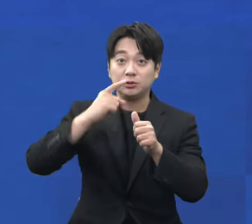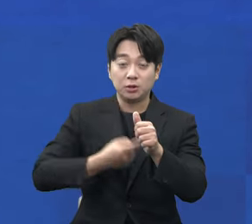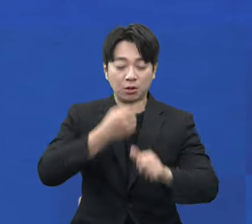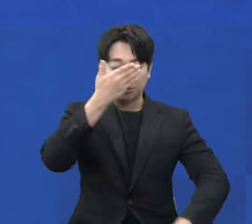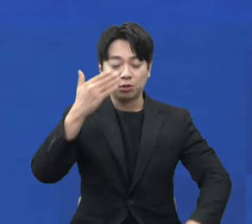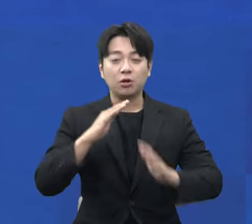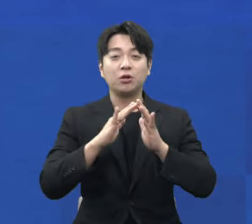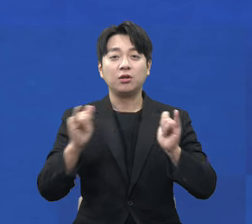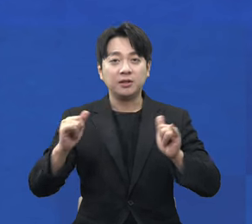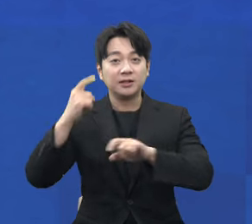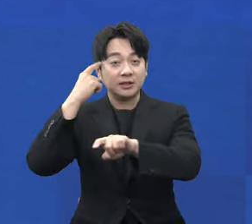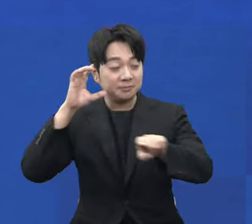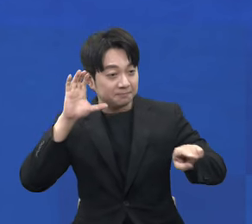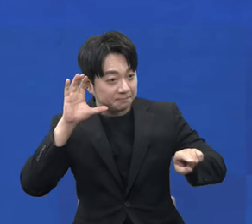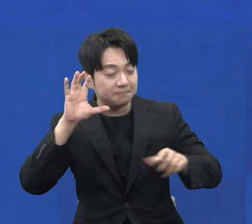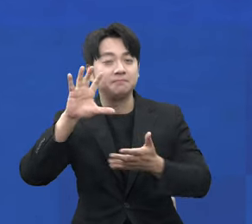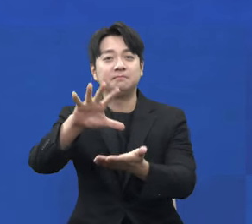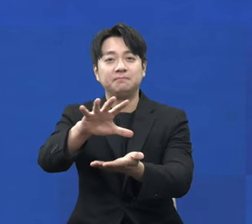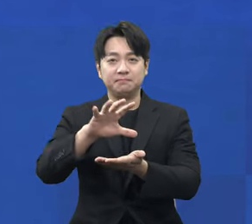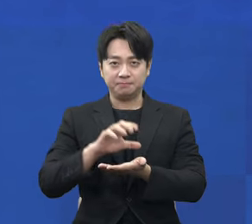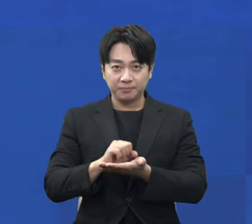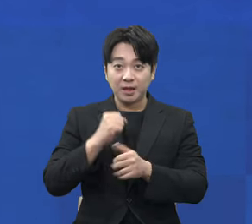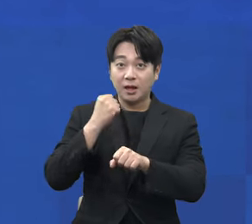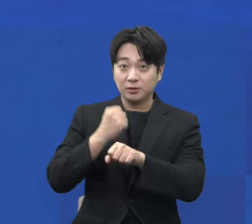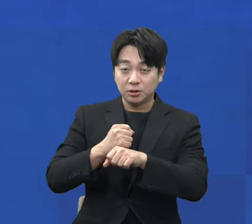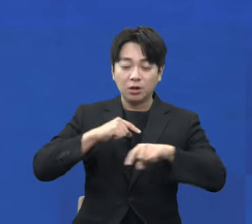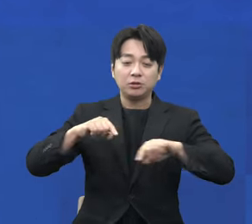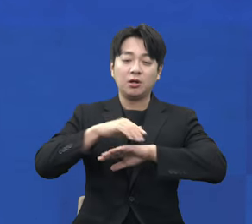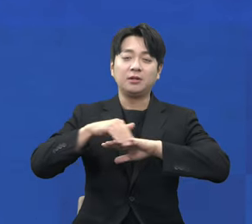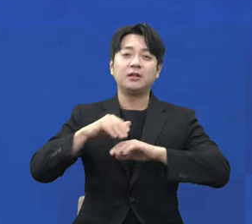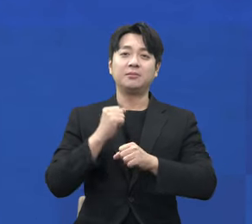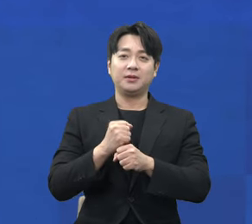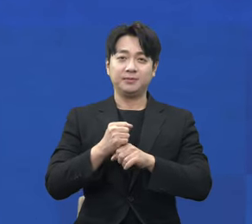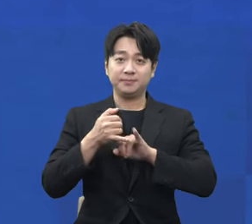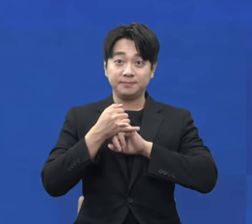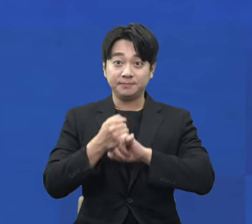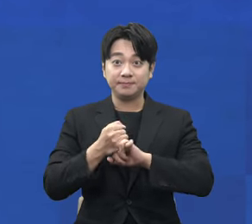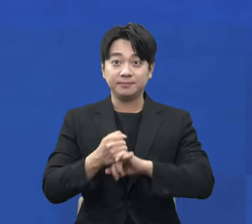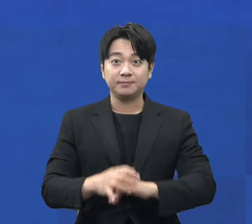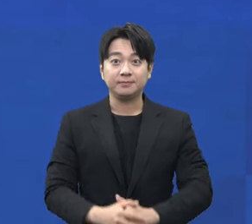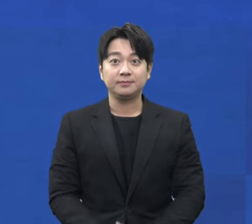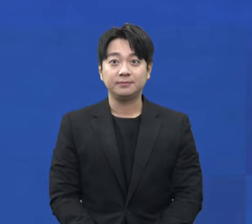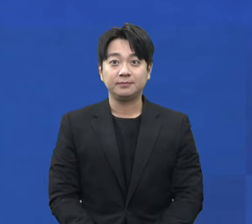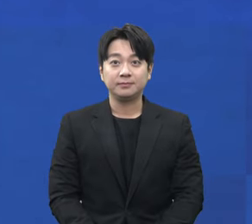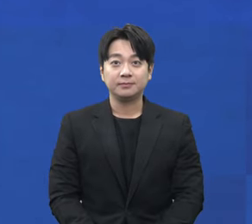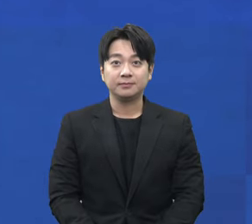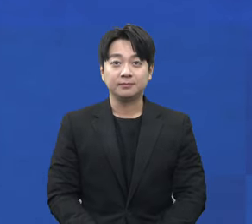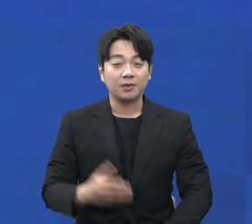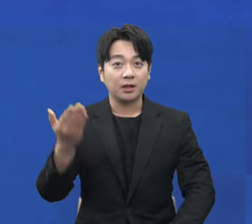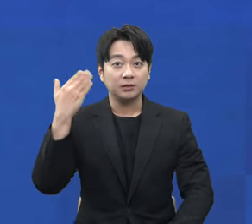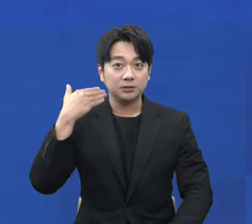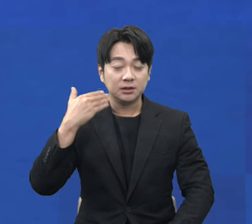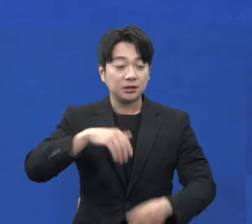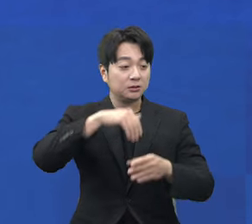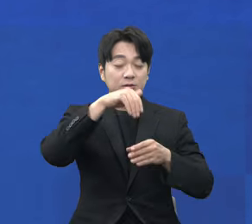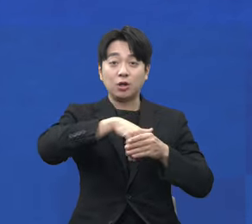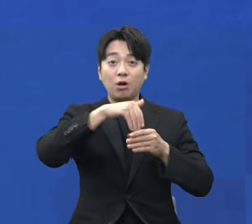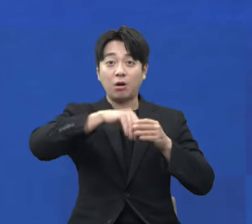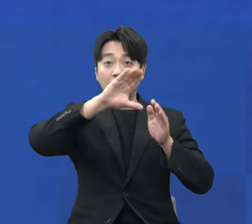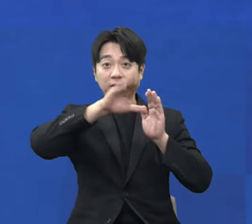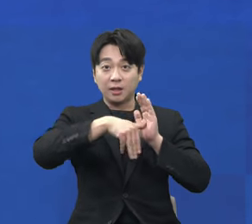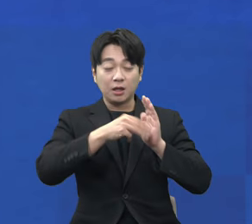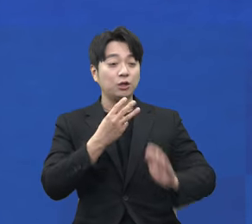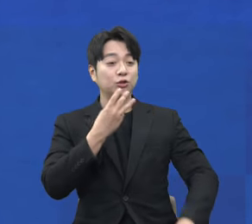청년들의 그 목소리를 담아서 정책으로 실현시킬 것입니다. 지난 총선 저희 동작을